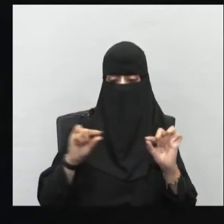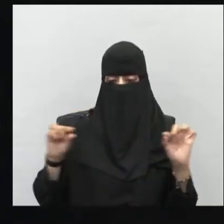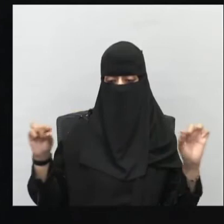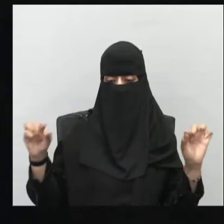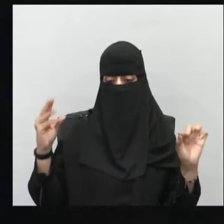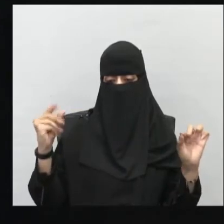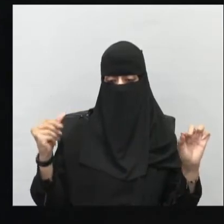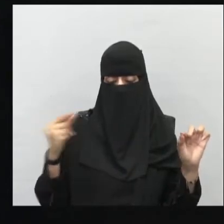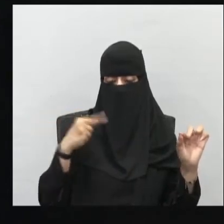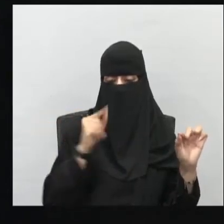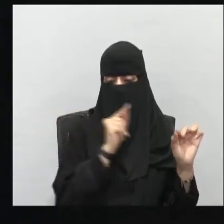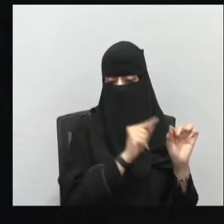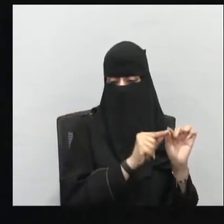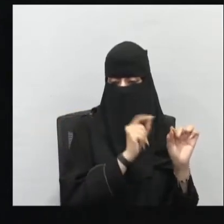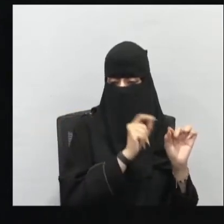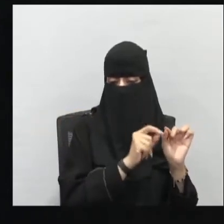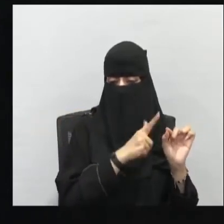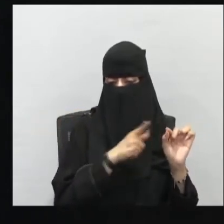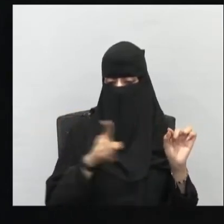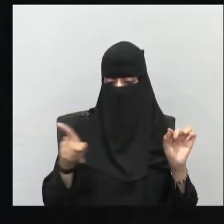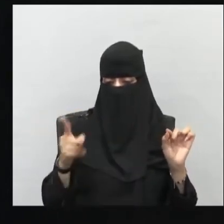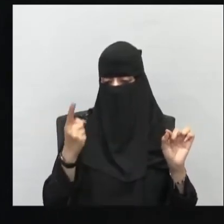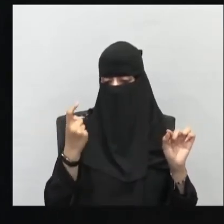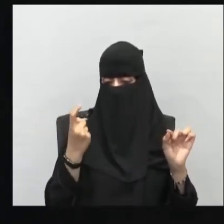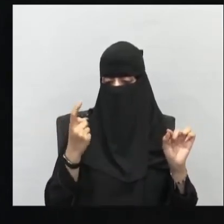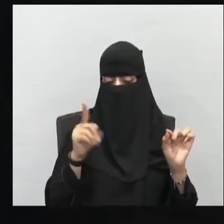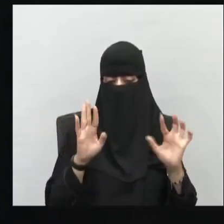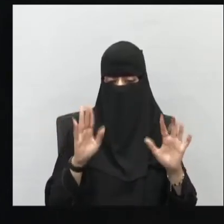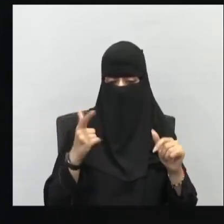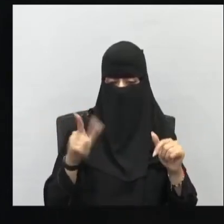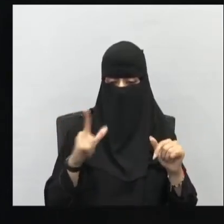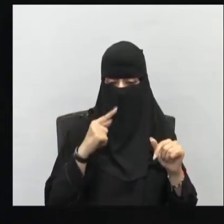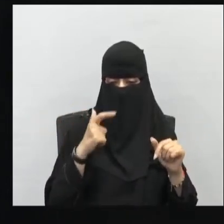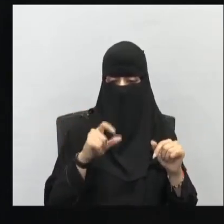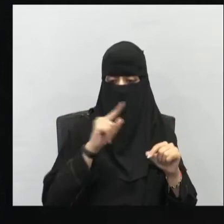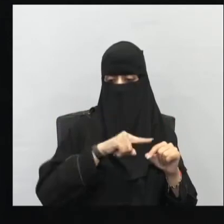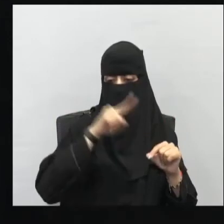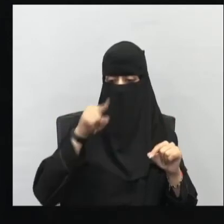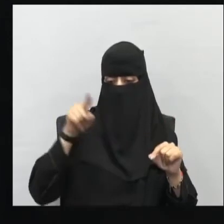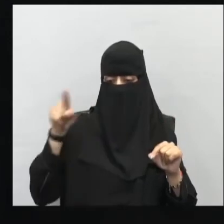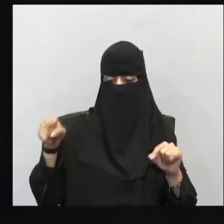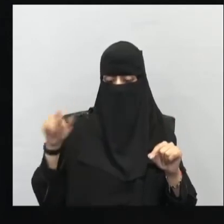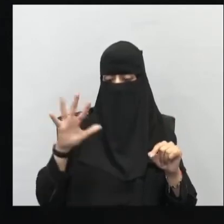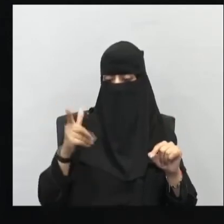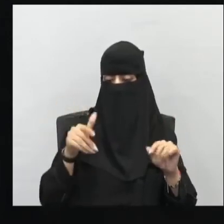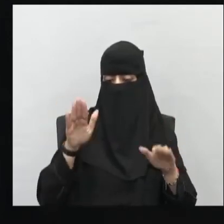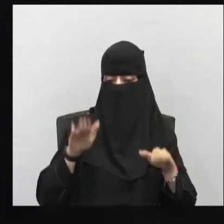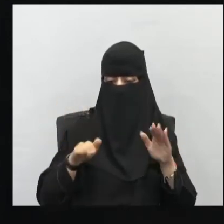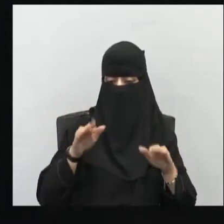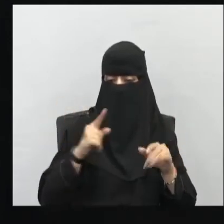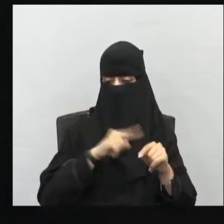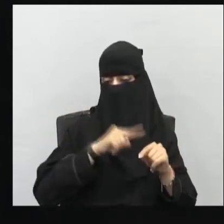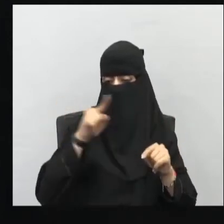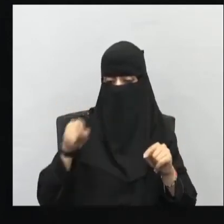ماذا؟ خط الأعداد. يلا، أحتاج هنا إلى 3 قفزات متساوية، طول